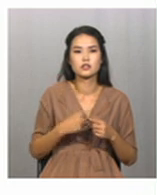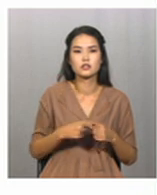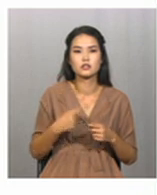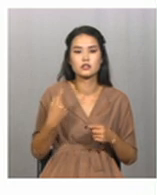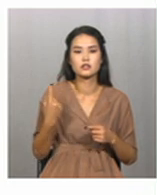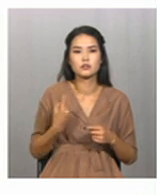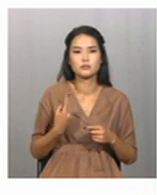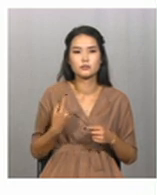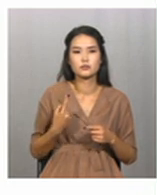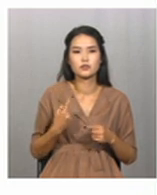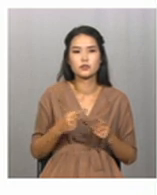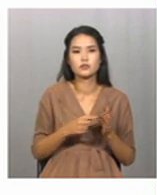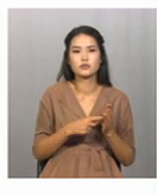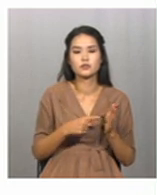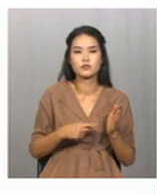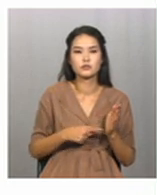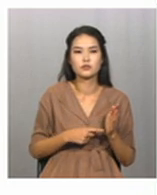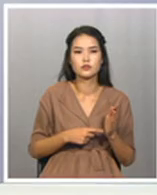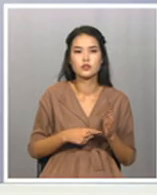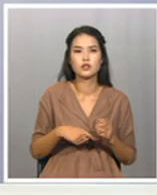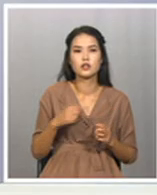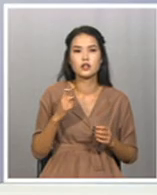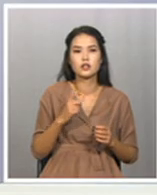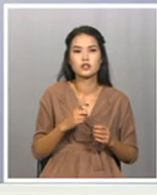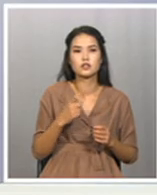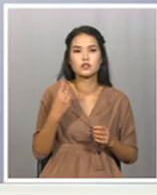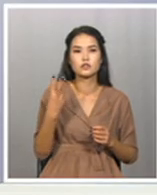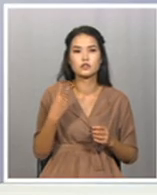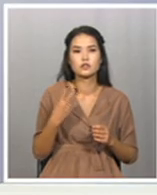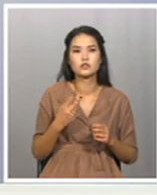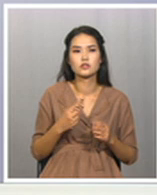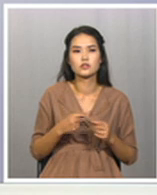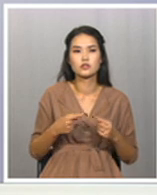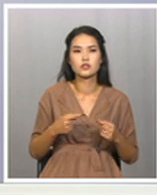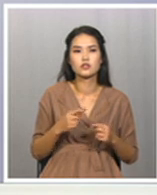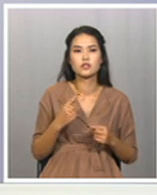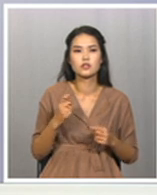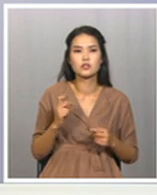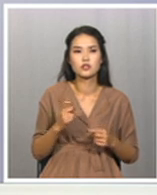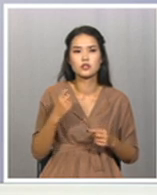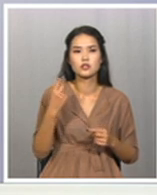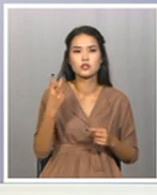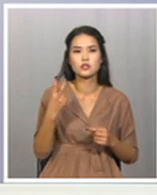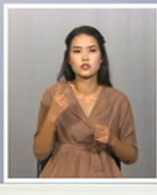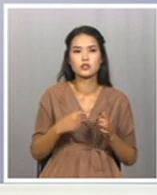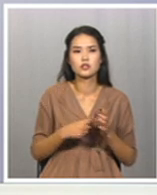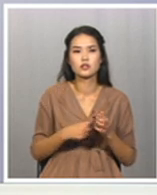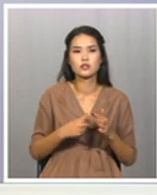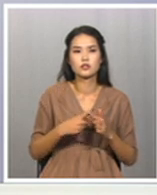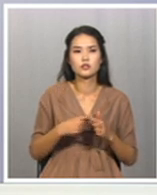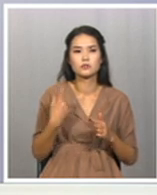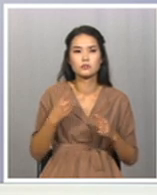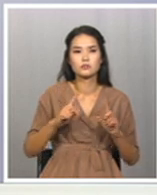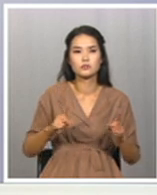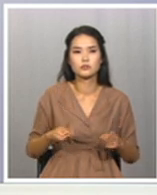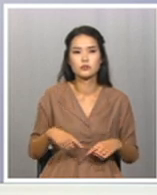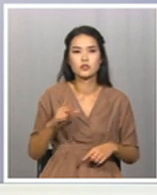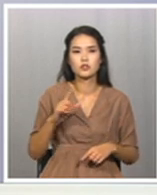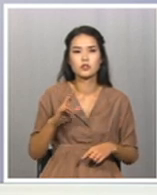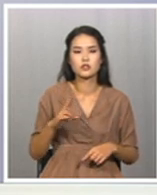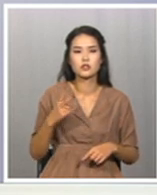азайтылған х-тің 2 дәрежесі қосылған 1-дің туындысы бөлінген х-тің 3 дәрежесі азайтылған х-тің 2 дәрежесі қосылған